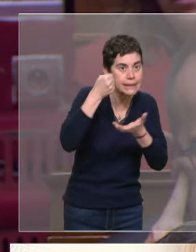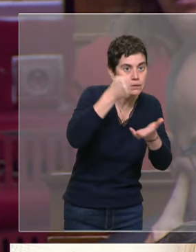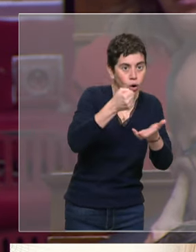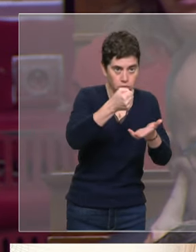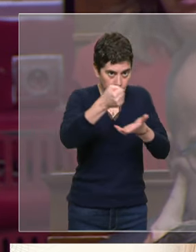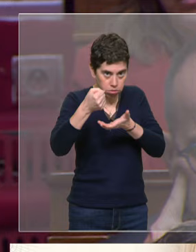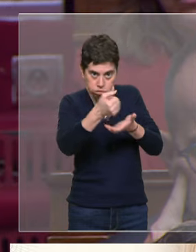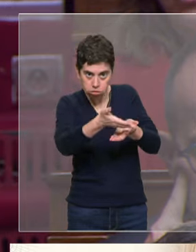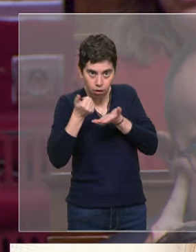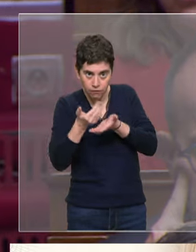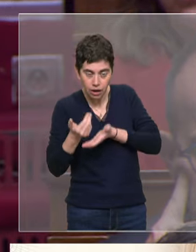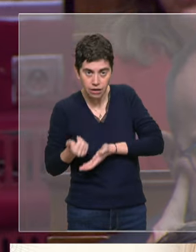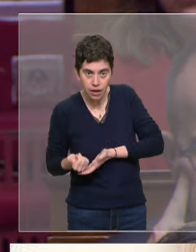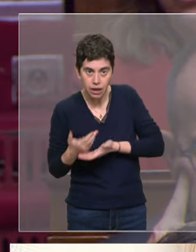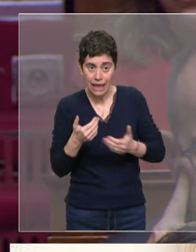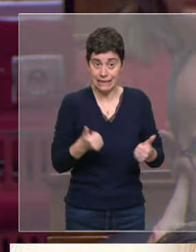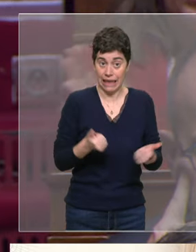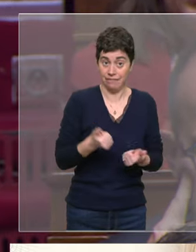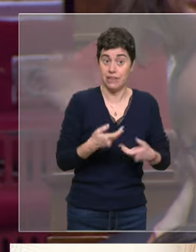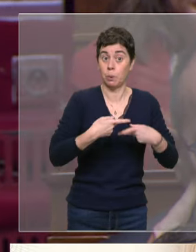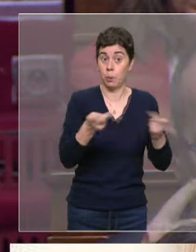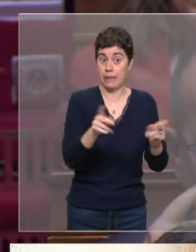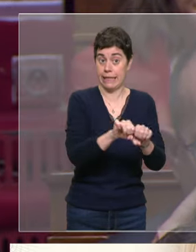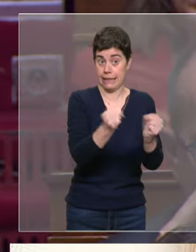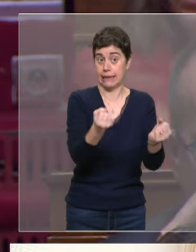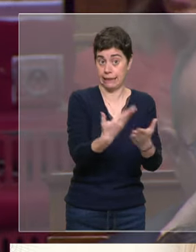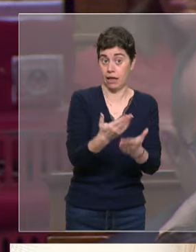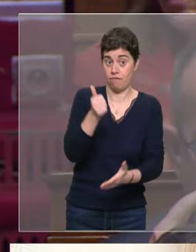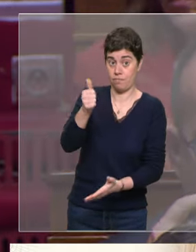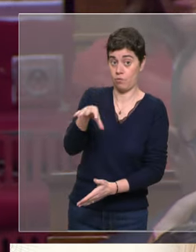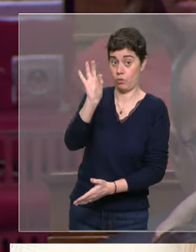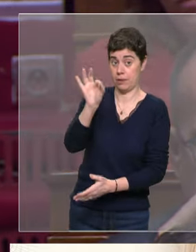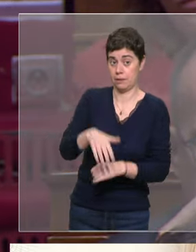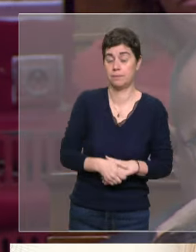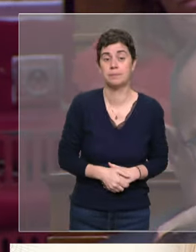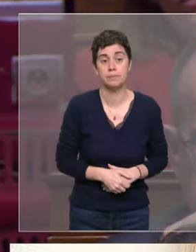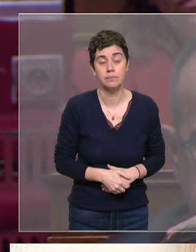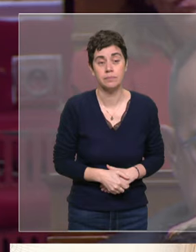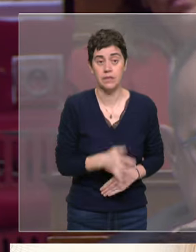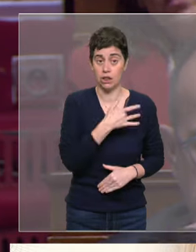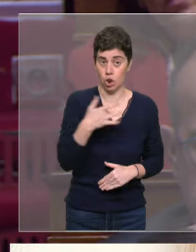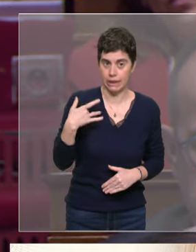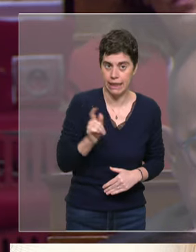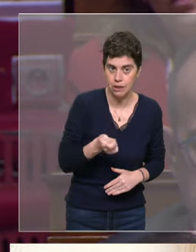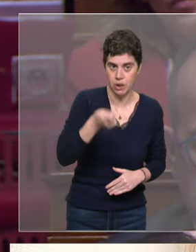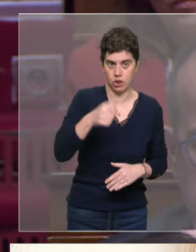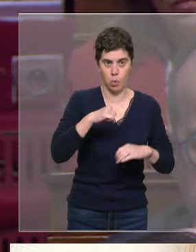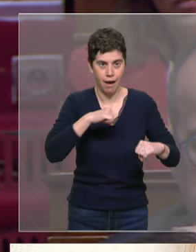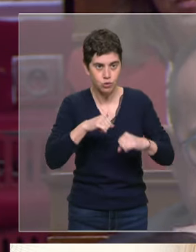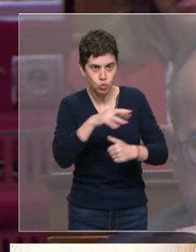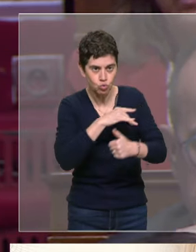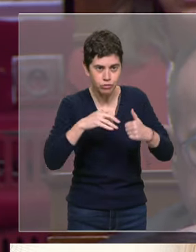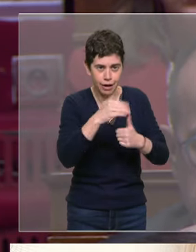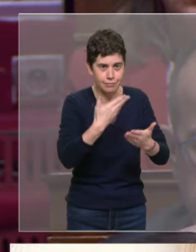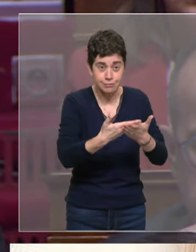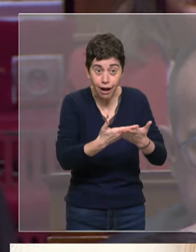Vous faites le choix de la casse des services publics. Santé, éducation, action sociale, autant